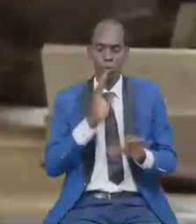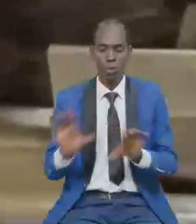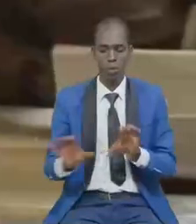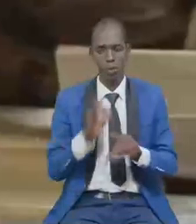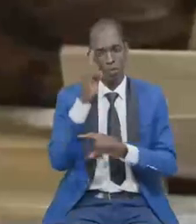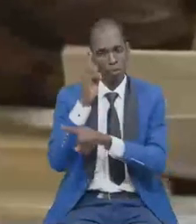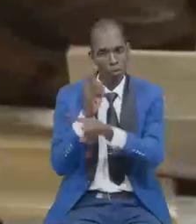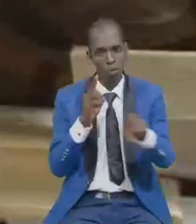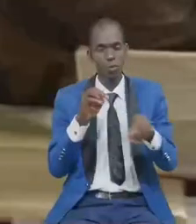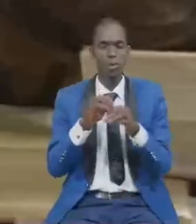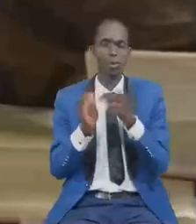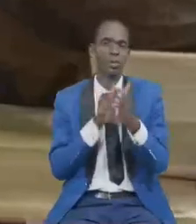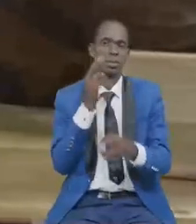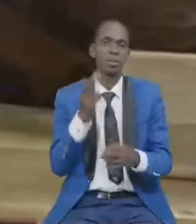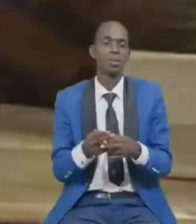Jésus.